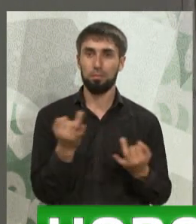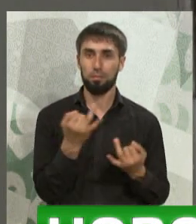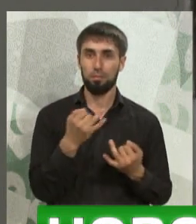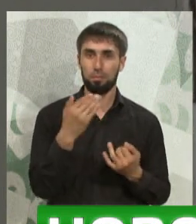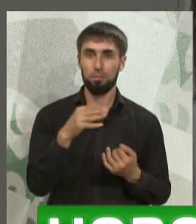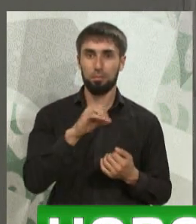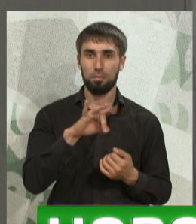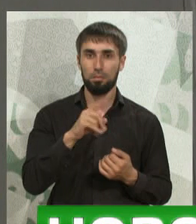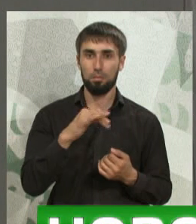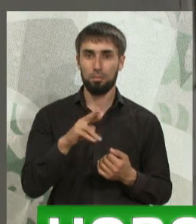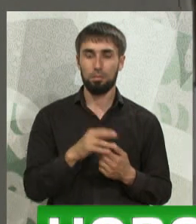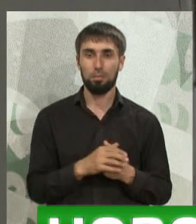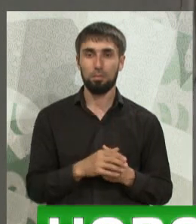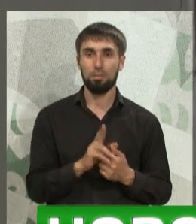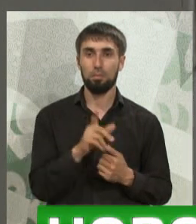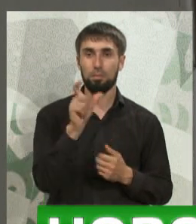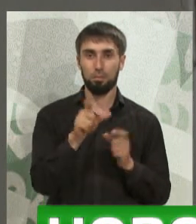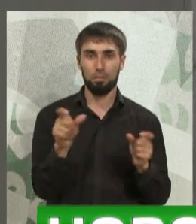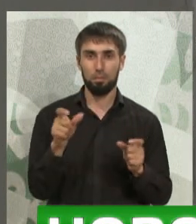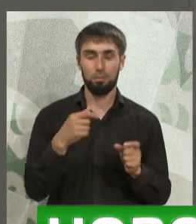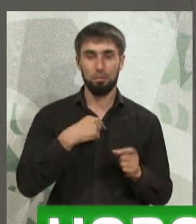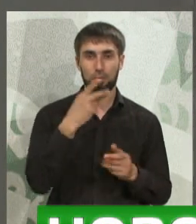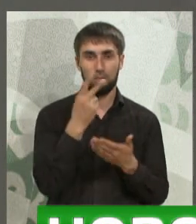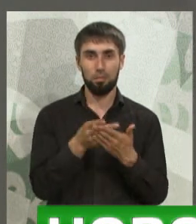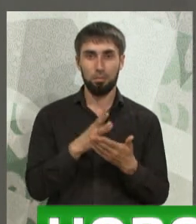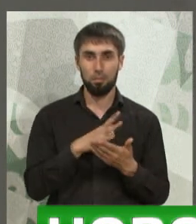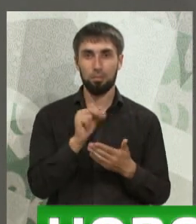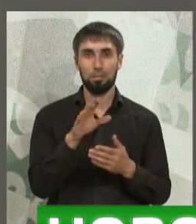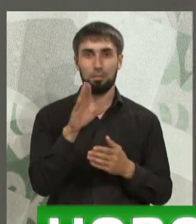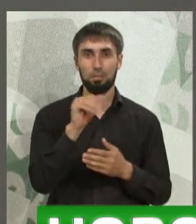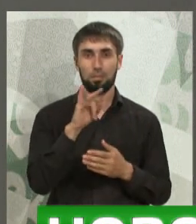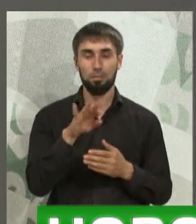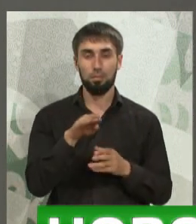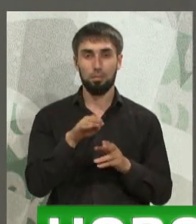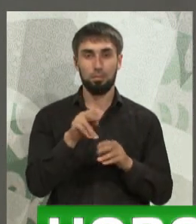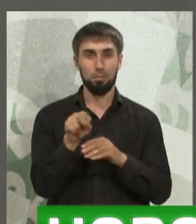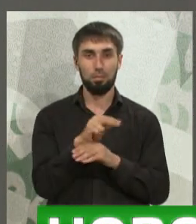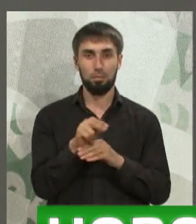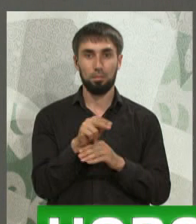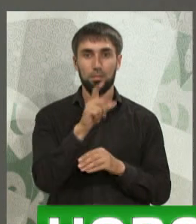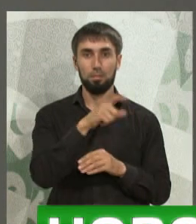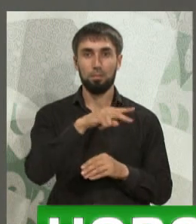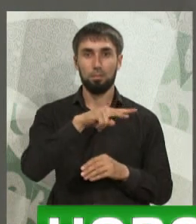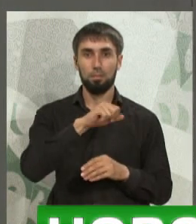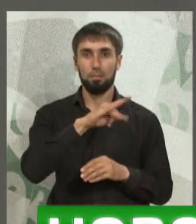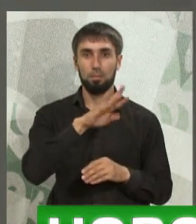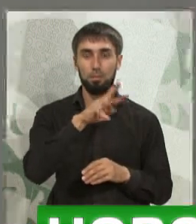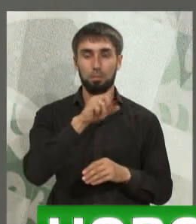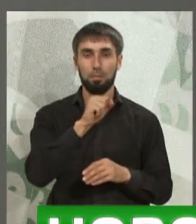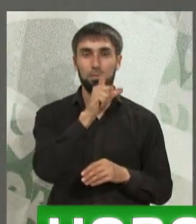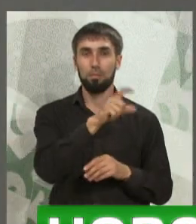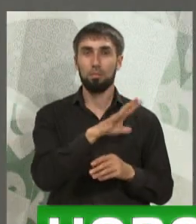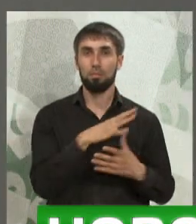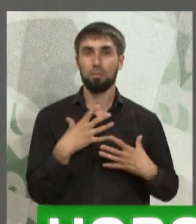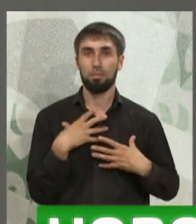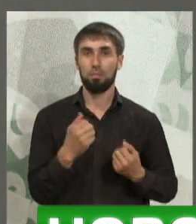таргетная терапия. Для некоторых мы рассмотрели как вариант лечения переливания плазмы переболевших пациентов.